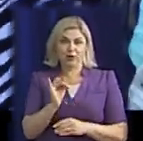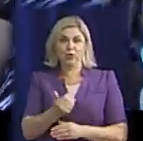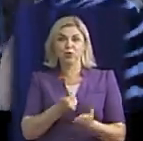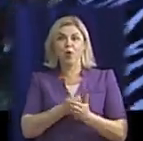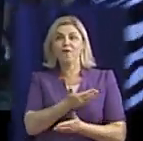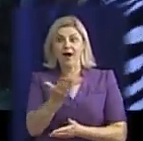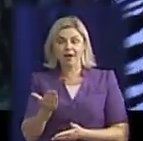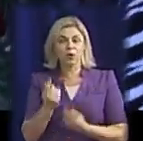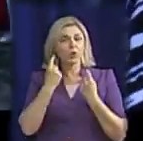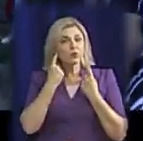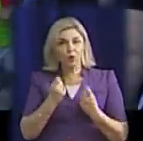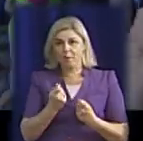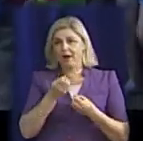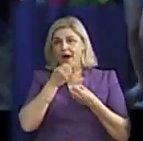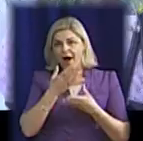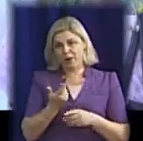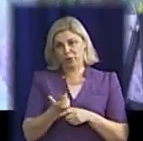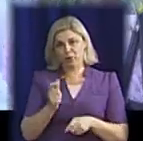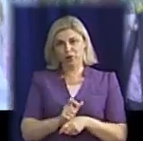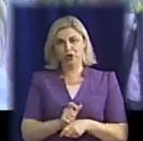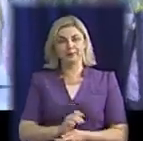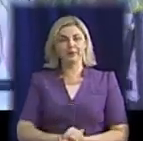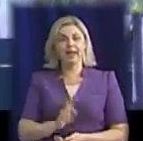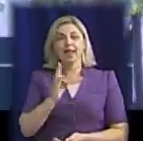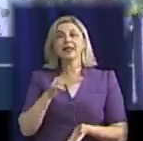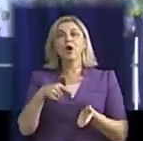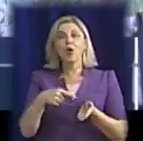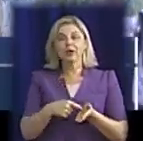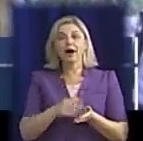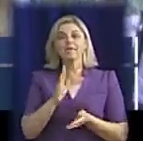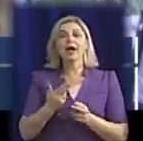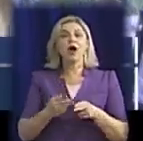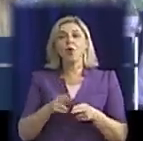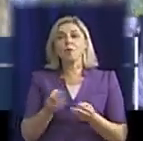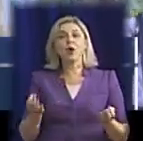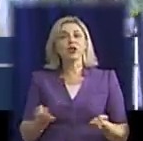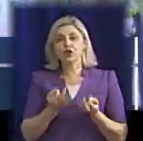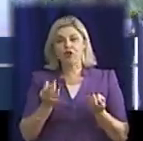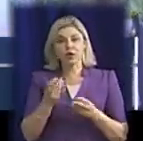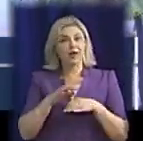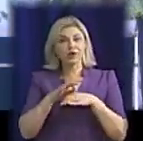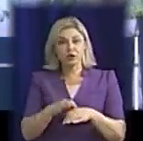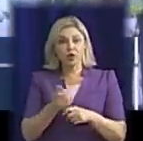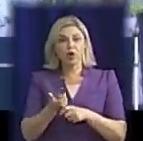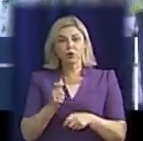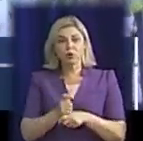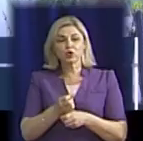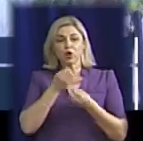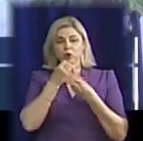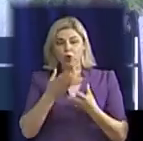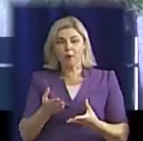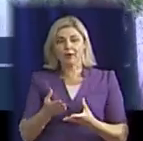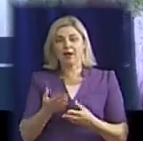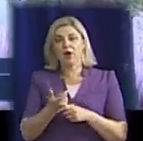Супер, супер, гарно дуже. У Миколаєві, у якому не відбувається нічого, це дуже добре,